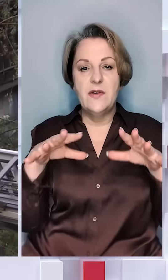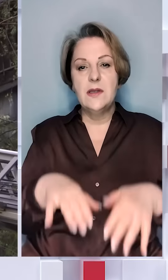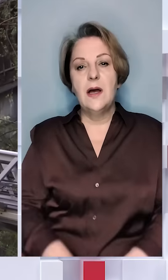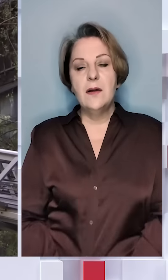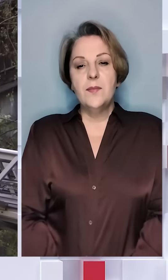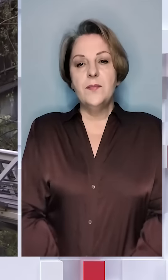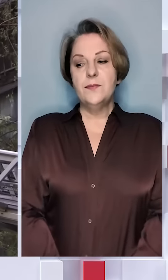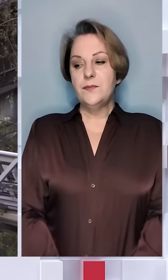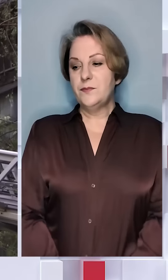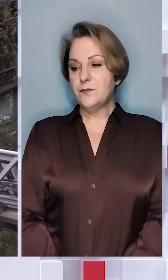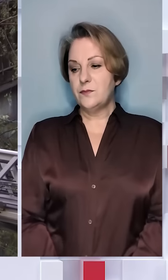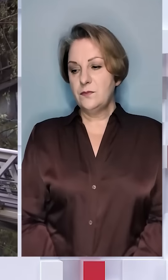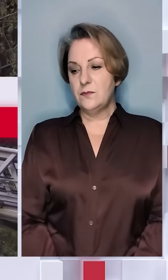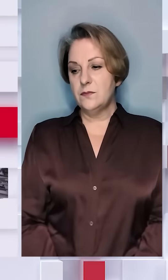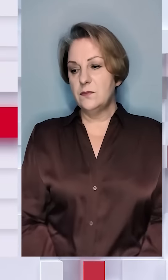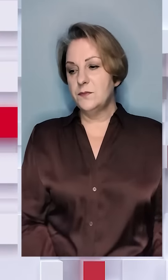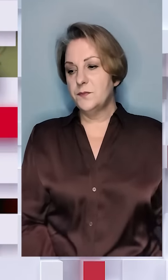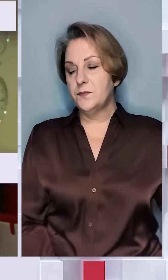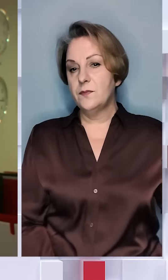Запоріжжя, ТСН, 1+1.